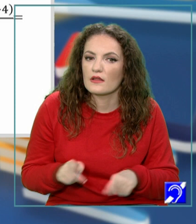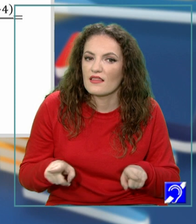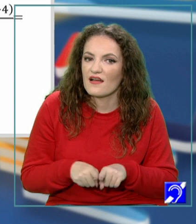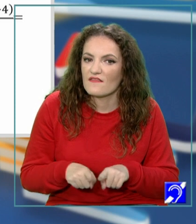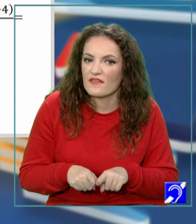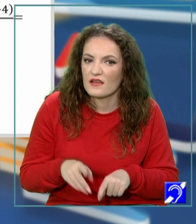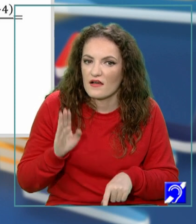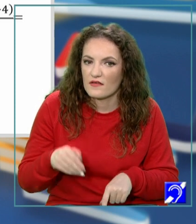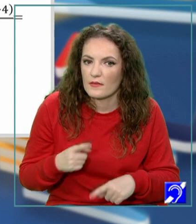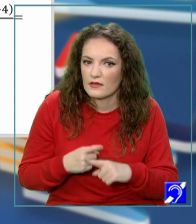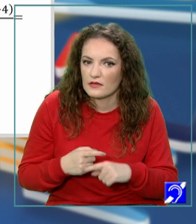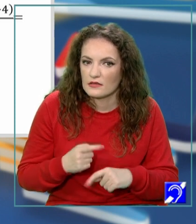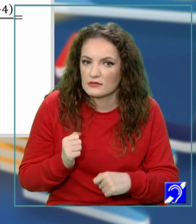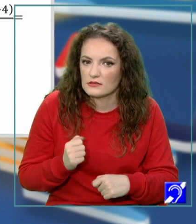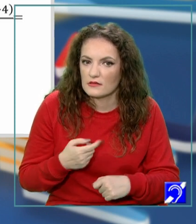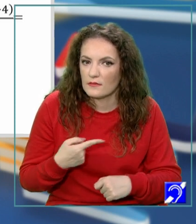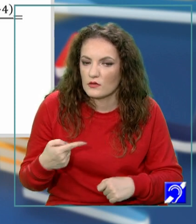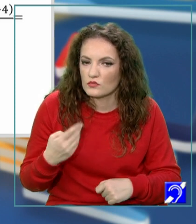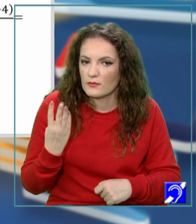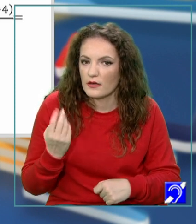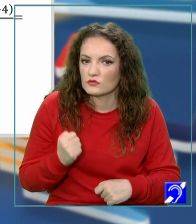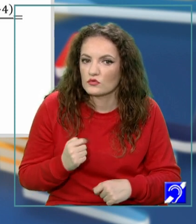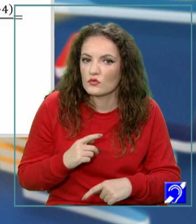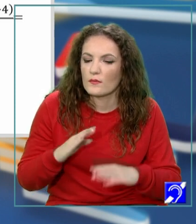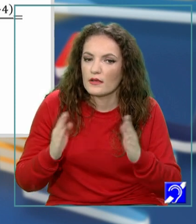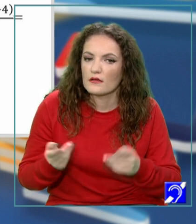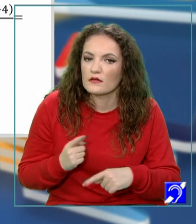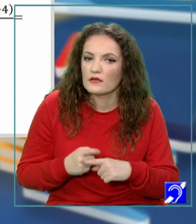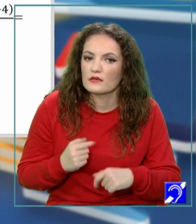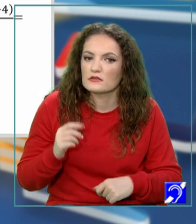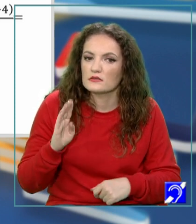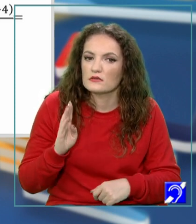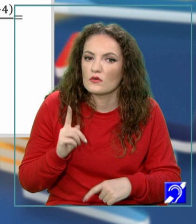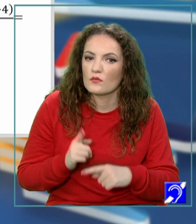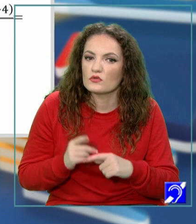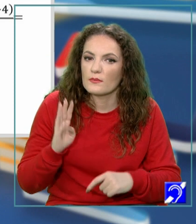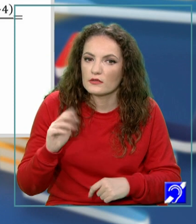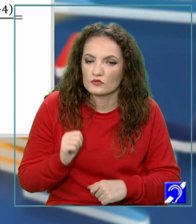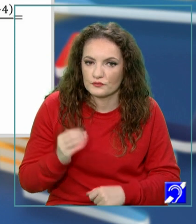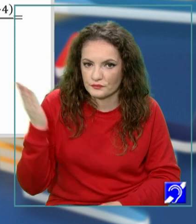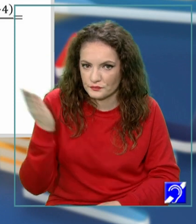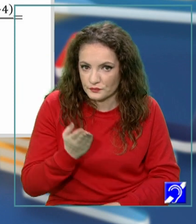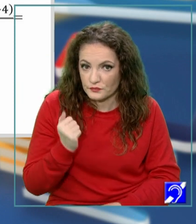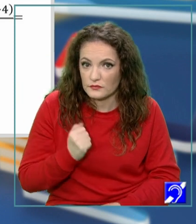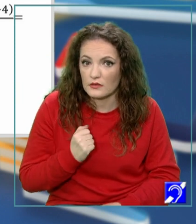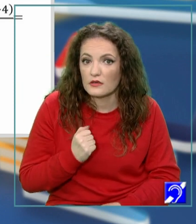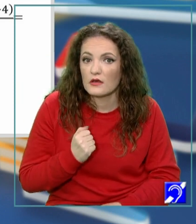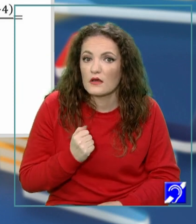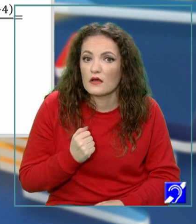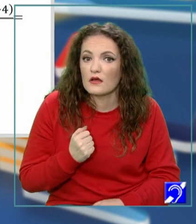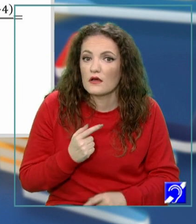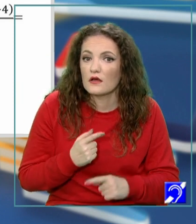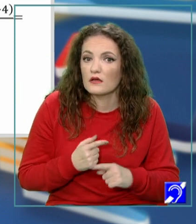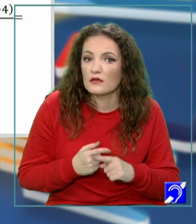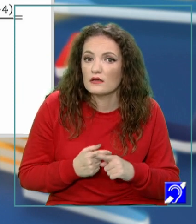pe lângă x plus 4. Pentru aceasta, prima fracție o amplific cu x plus 4, a doua fracție o amplific cu minus 1, ca să pot